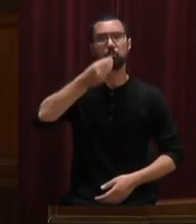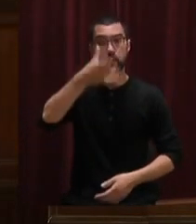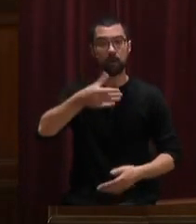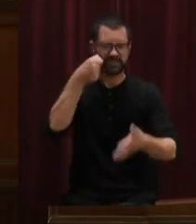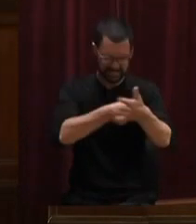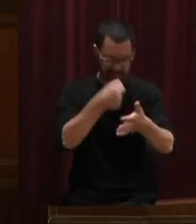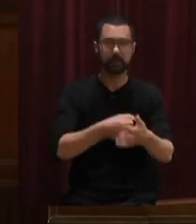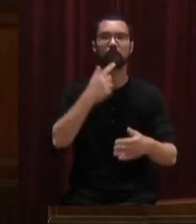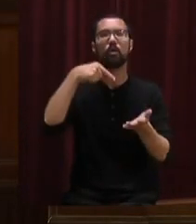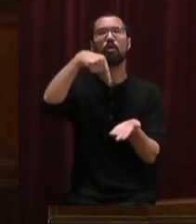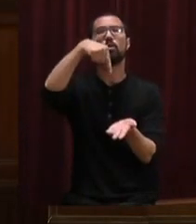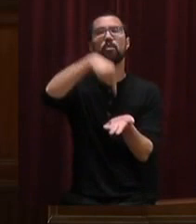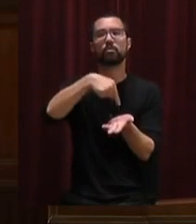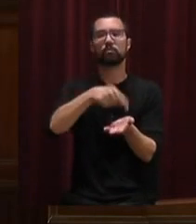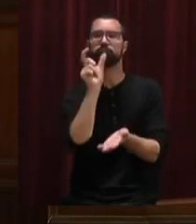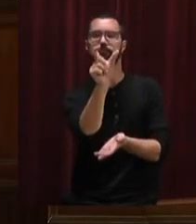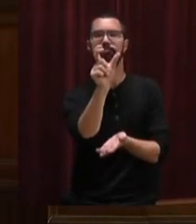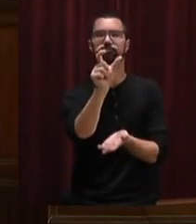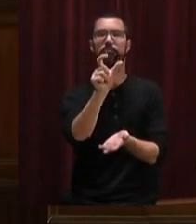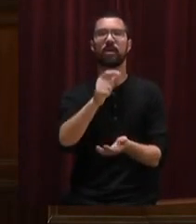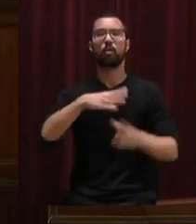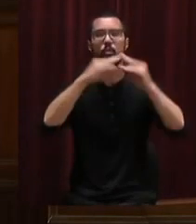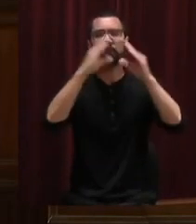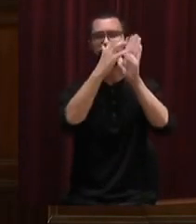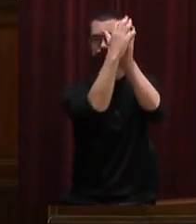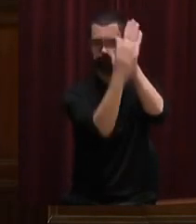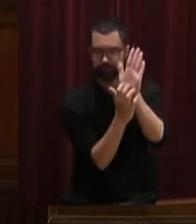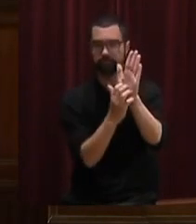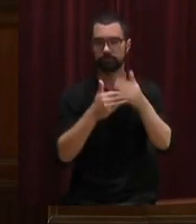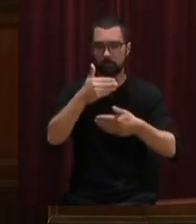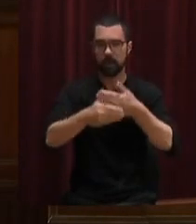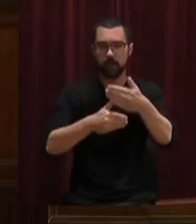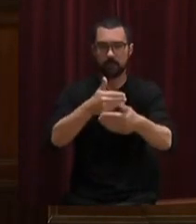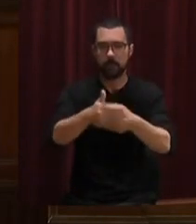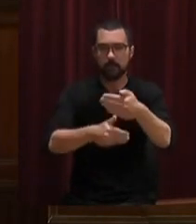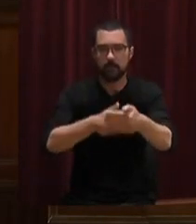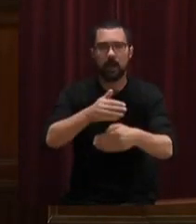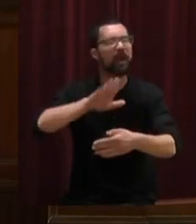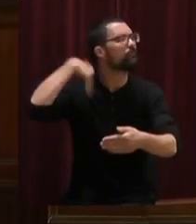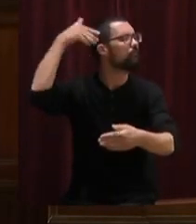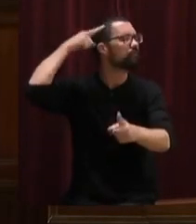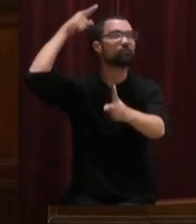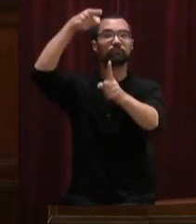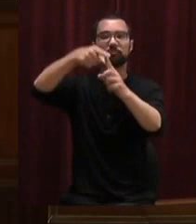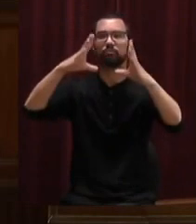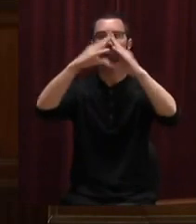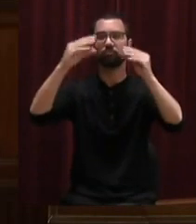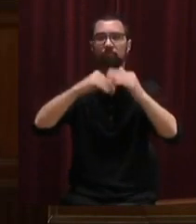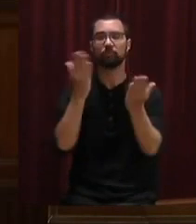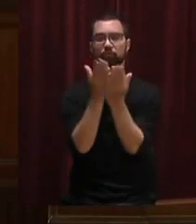reducció de taxes a la universitat, una primera passa que els anys vinents ens ha de conduir progressivament fins a la gratuïtat dels estudis